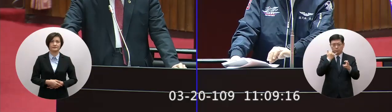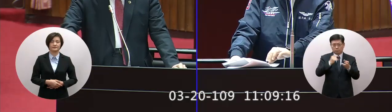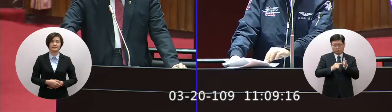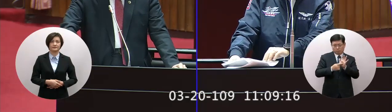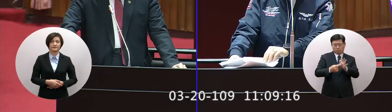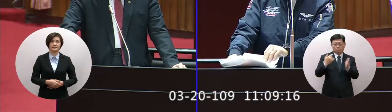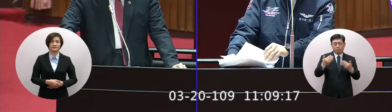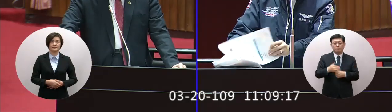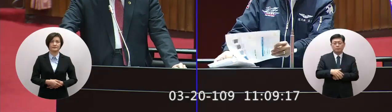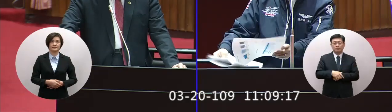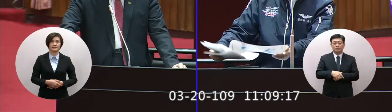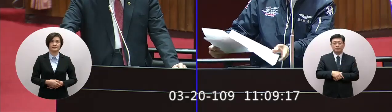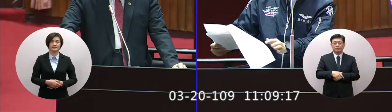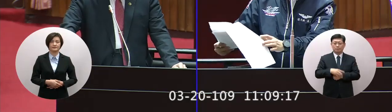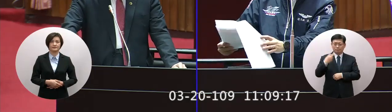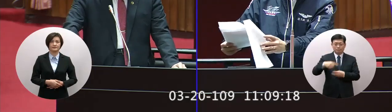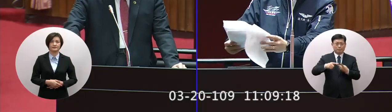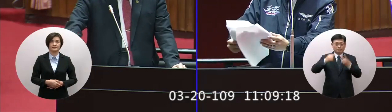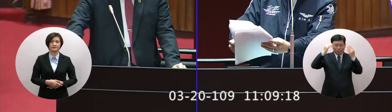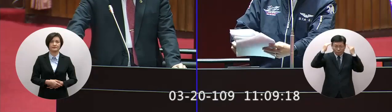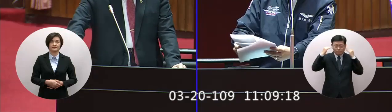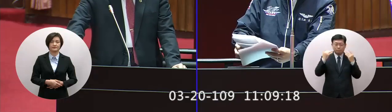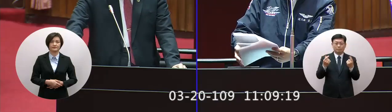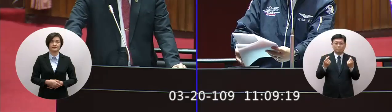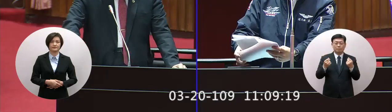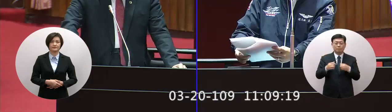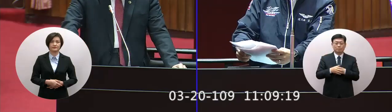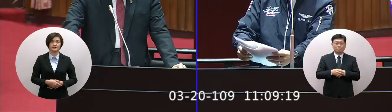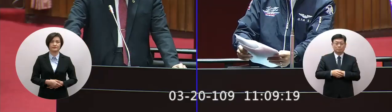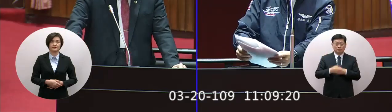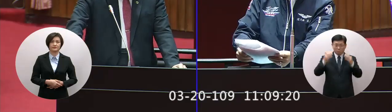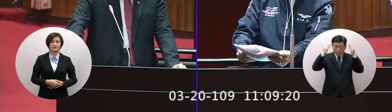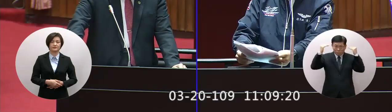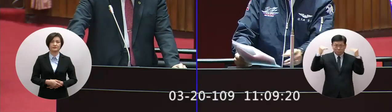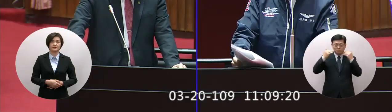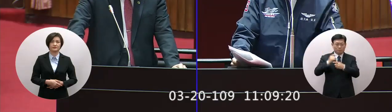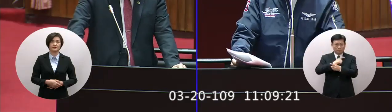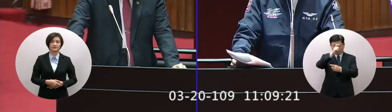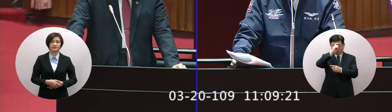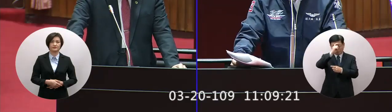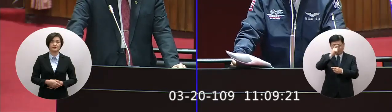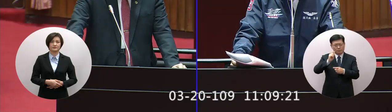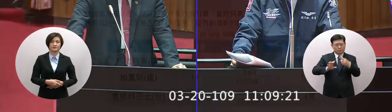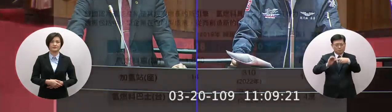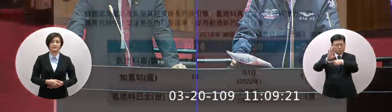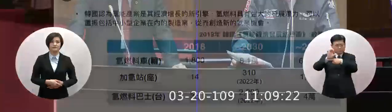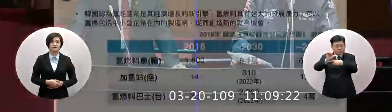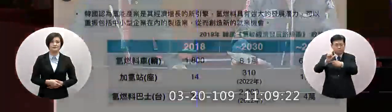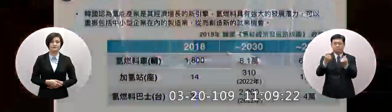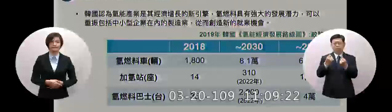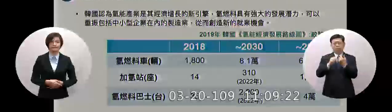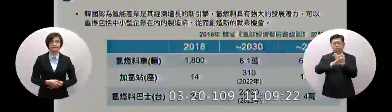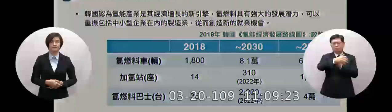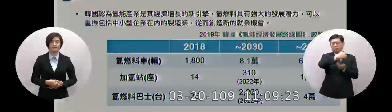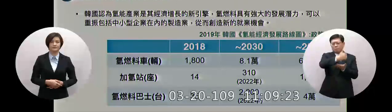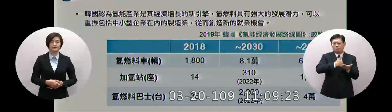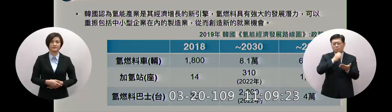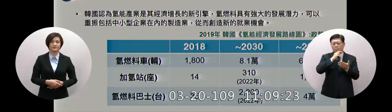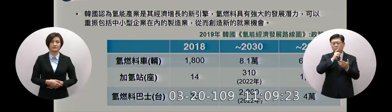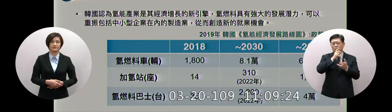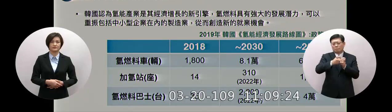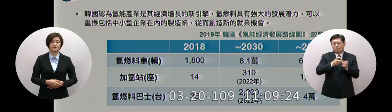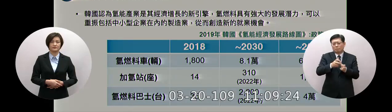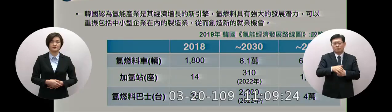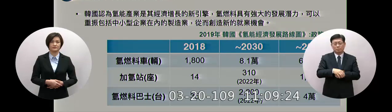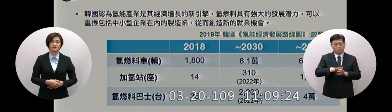一个呈现。那看到韩国也是一样，其实在韩国的部分呢，他们也希望他们的95%也是依赖 进口的能